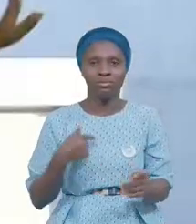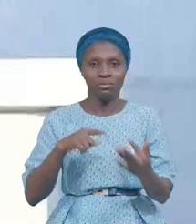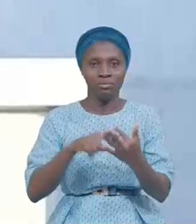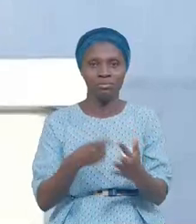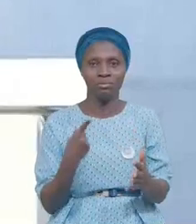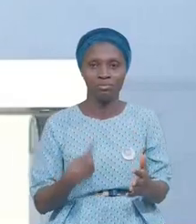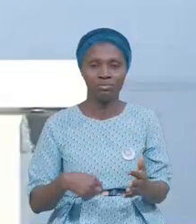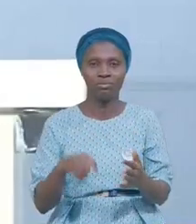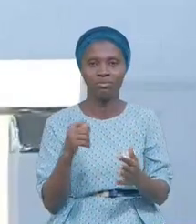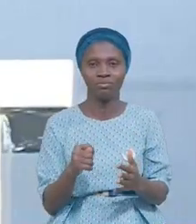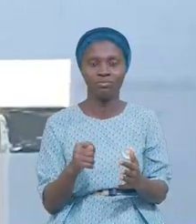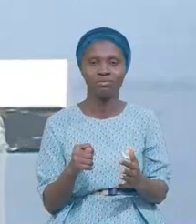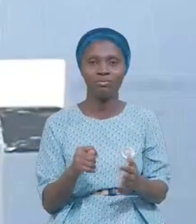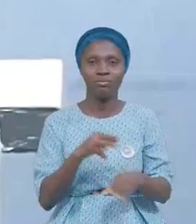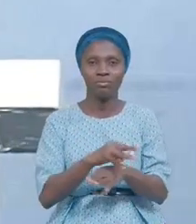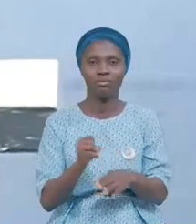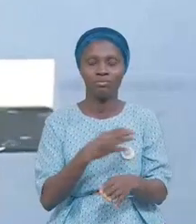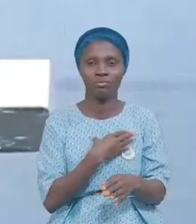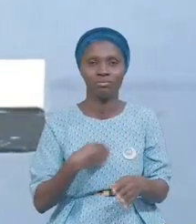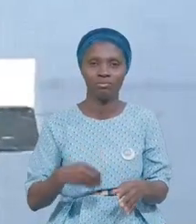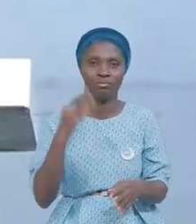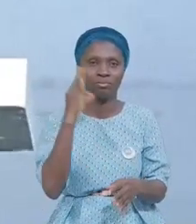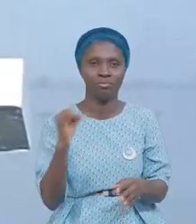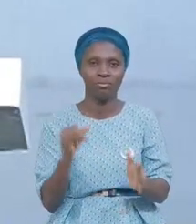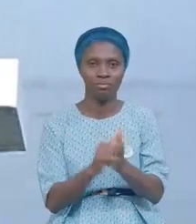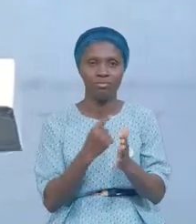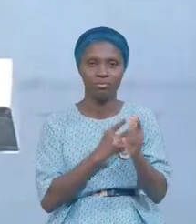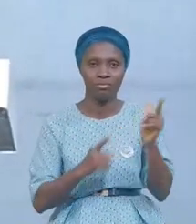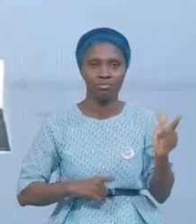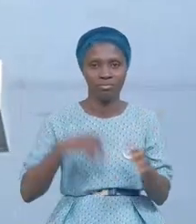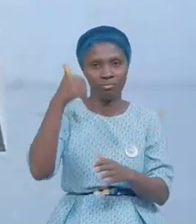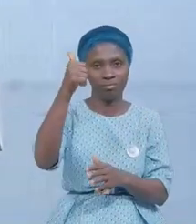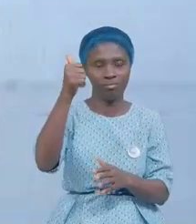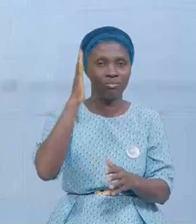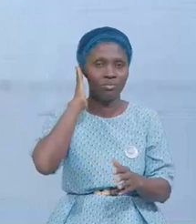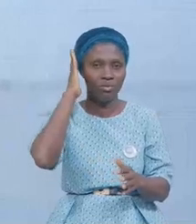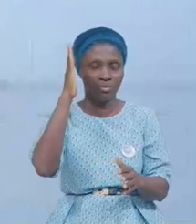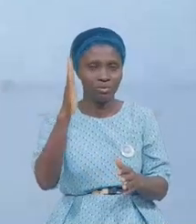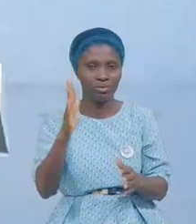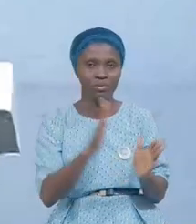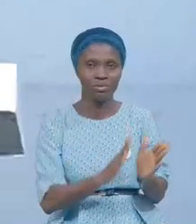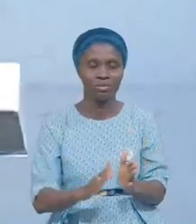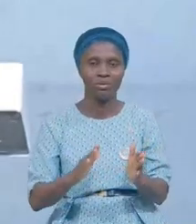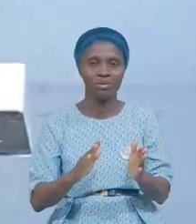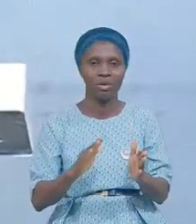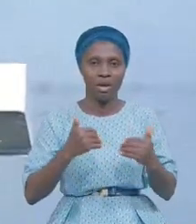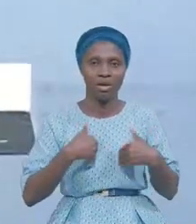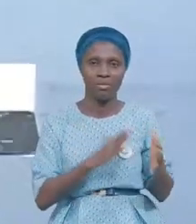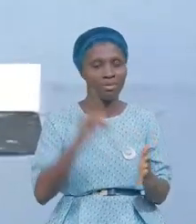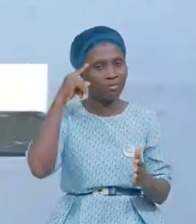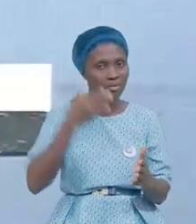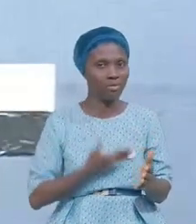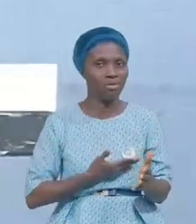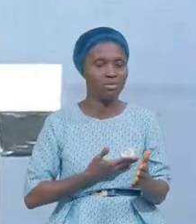des messages et des prédications que Dieu lui-même a préparé pour nous en ce moment, je viens avec